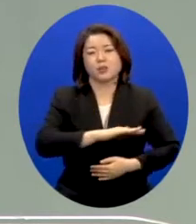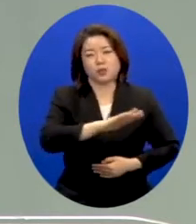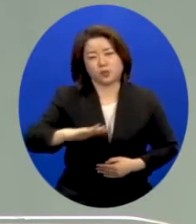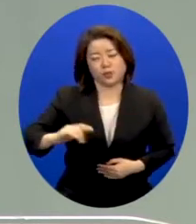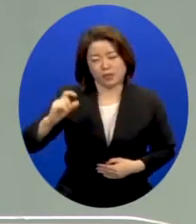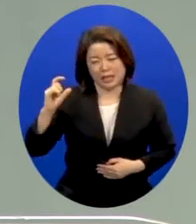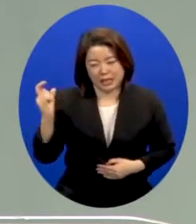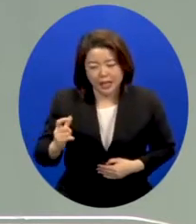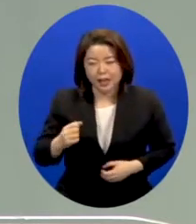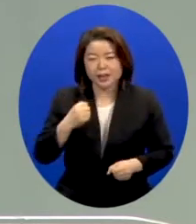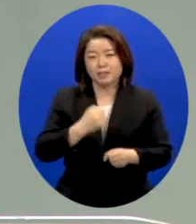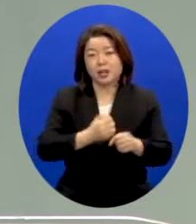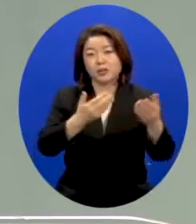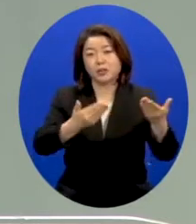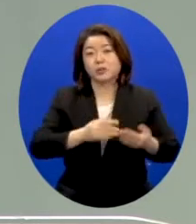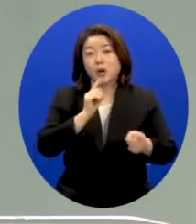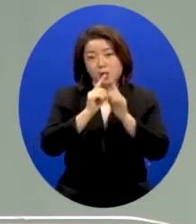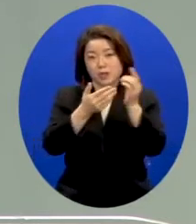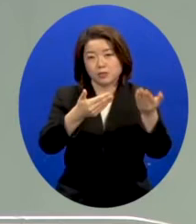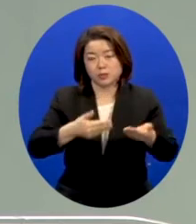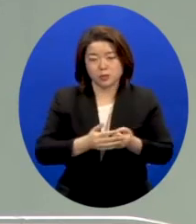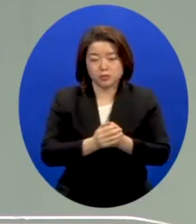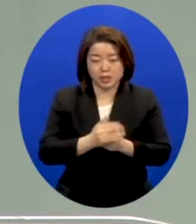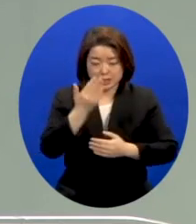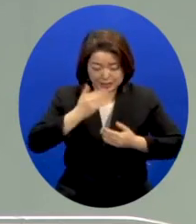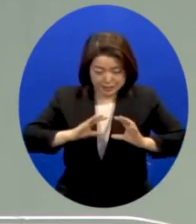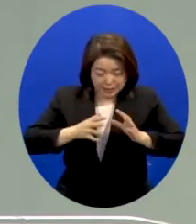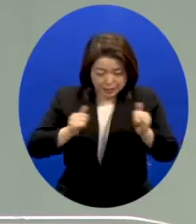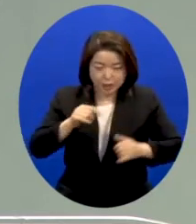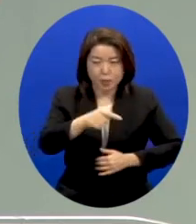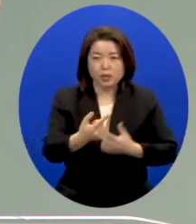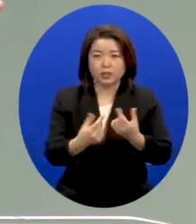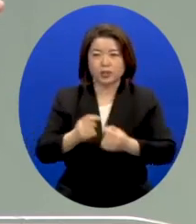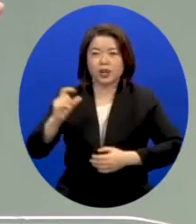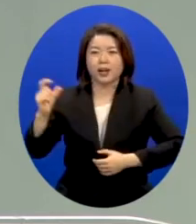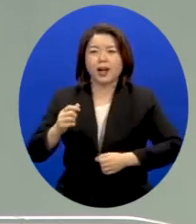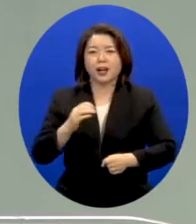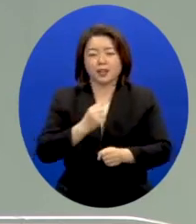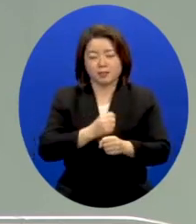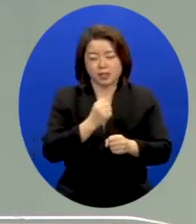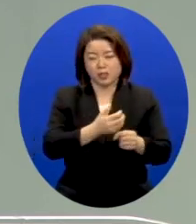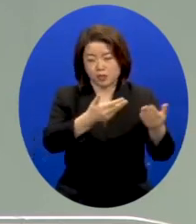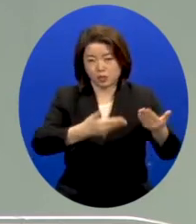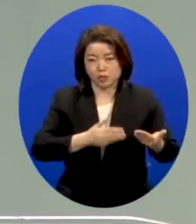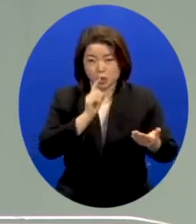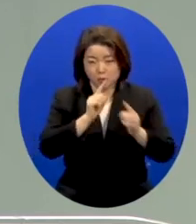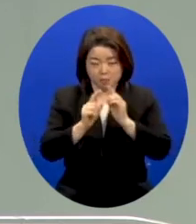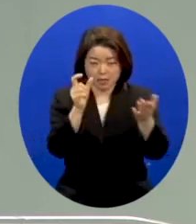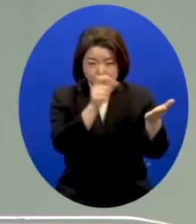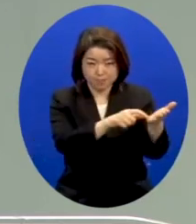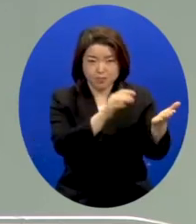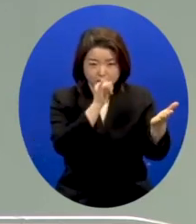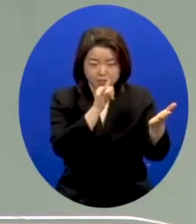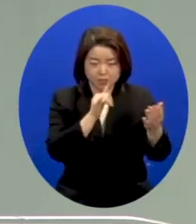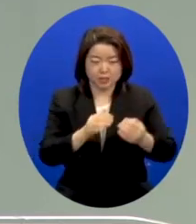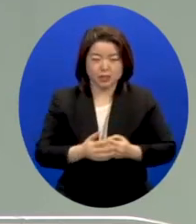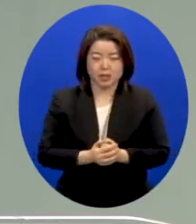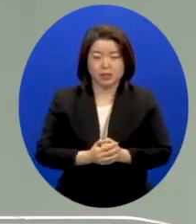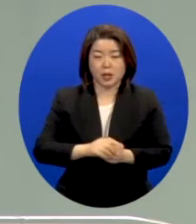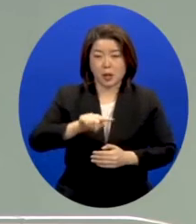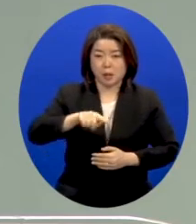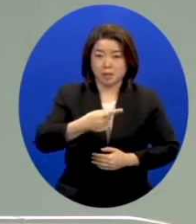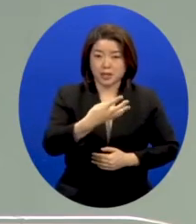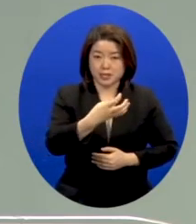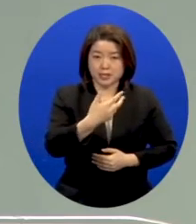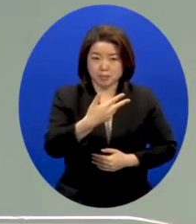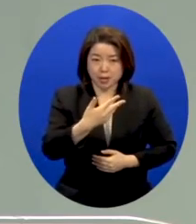하신다 고 말씀하십니다 이스라엘 백성을 그렇게 하신다 고 말씀하셨어요 시편 14절에 148 편